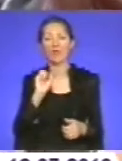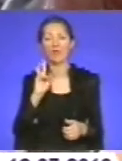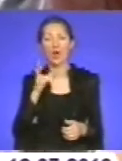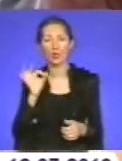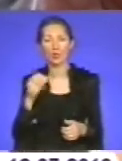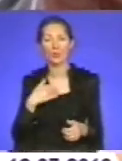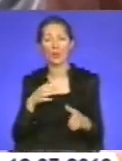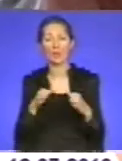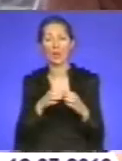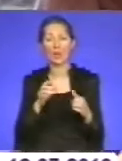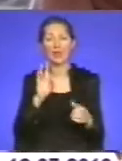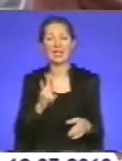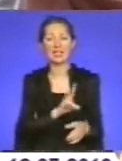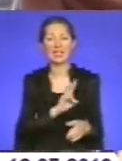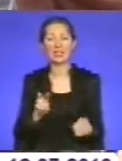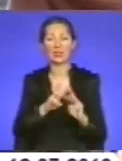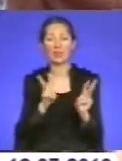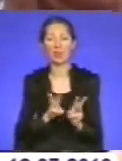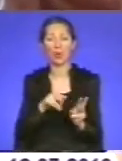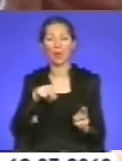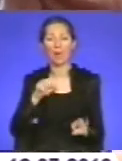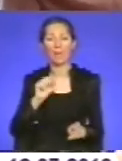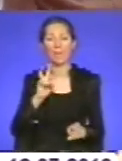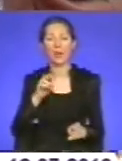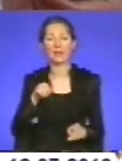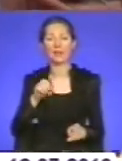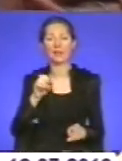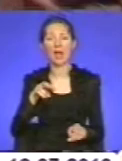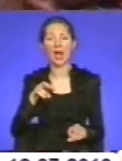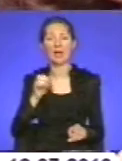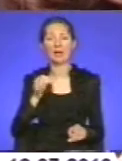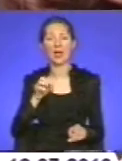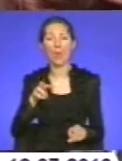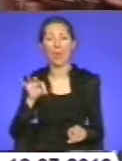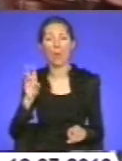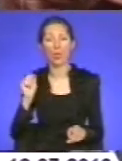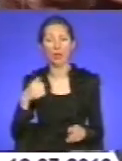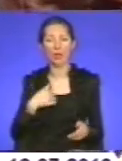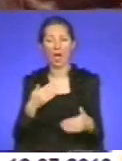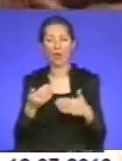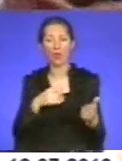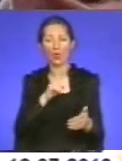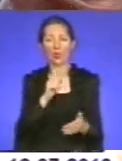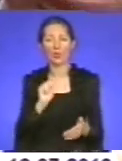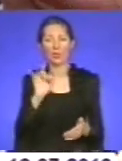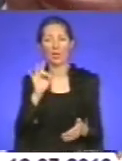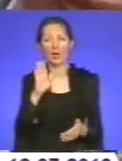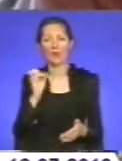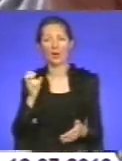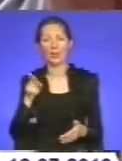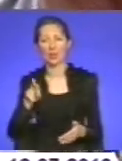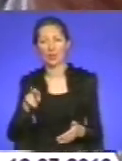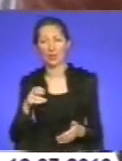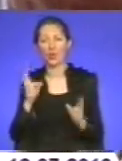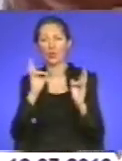Святого Пантелеймона, великомученика і цілителя. Я йду в Зарваницю, жертвую, щоб в